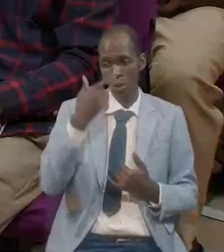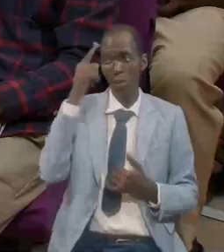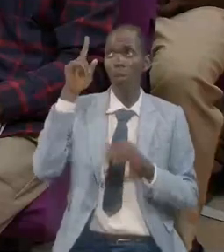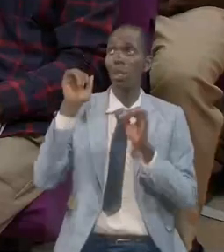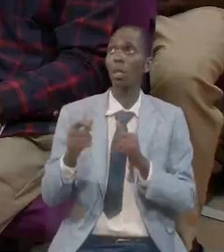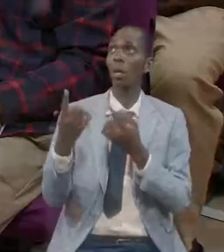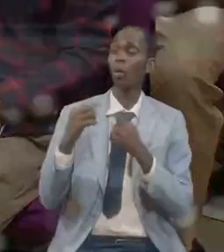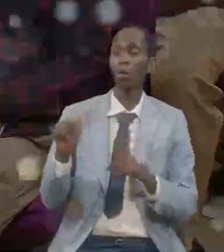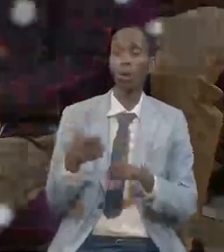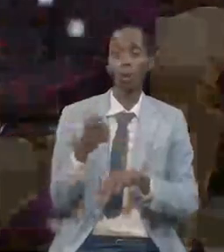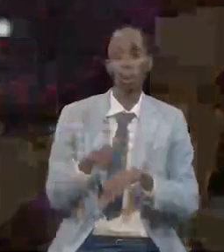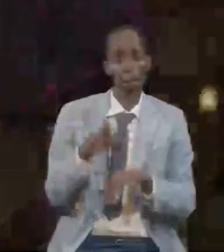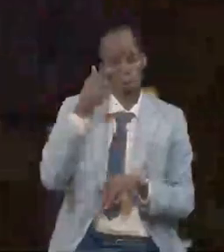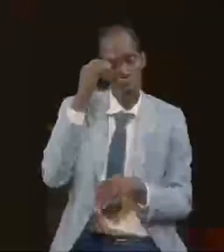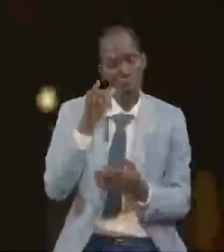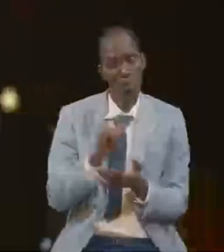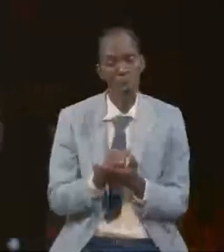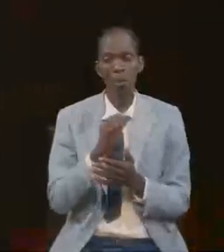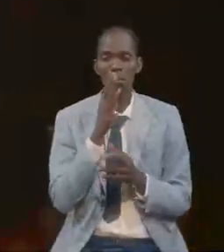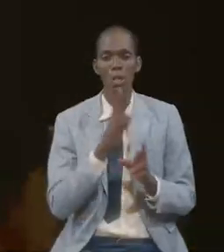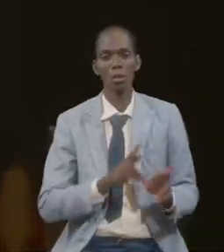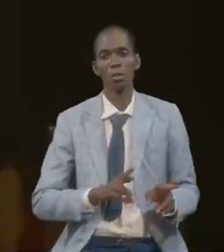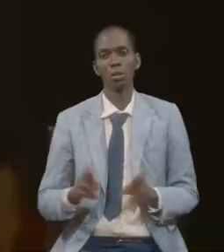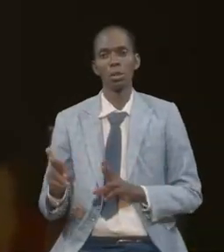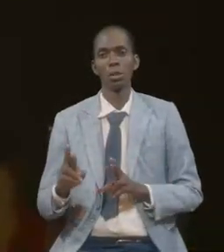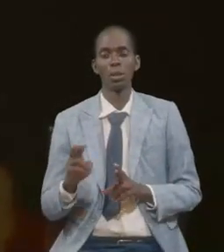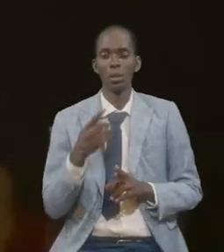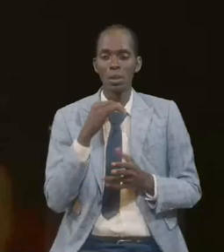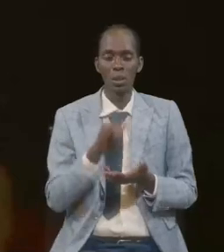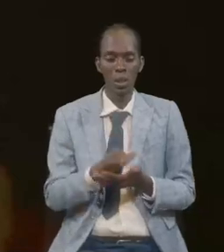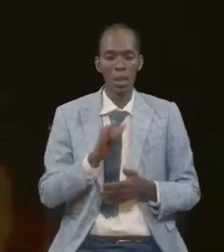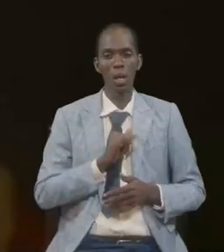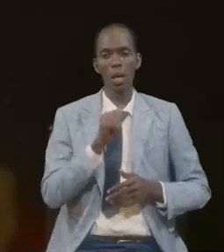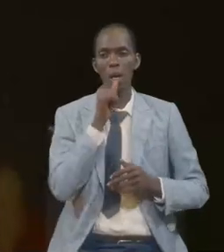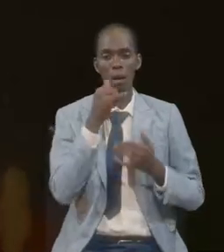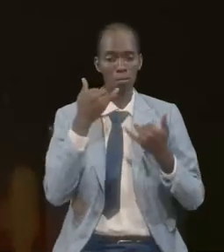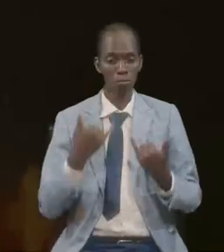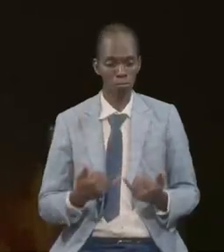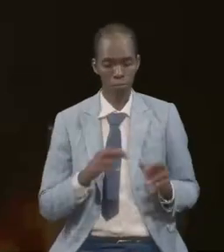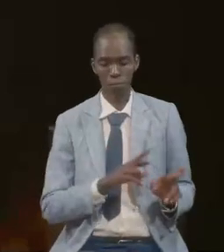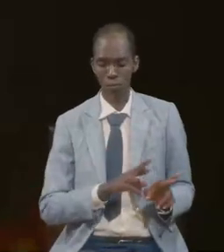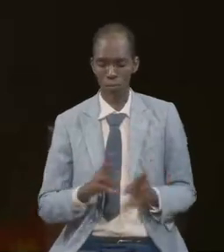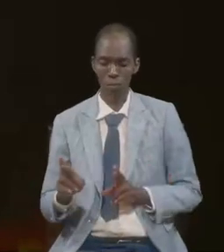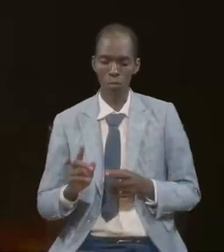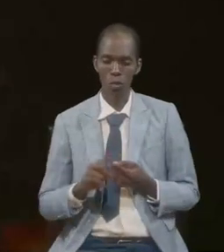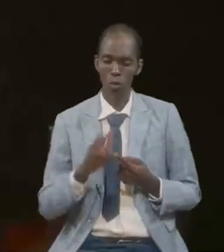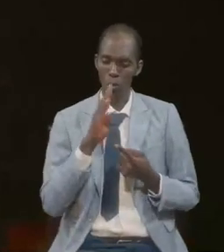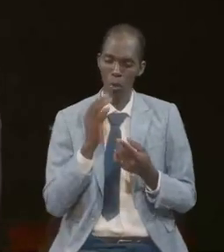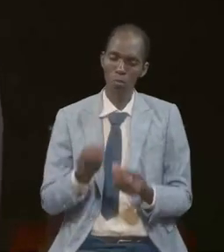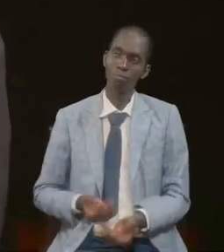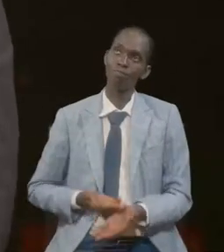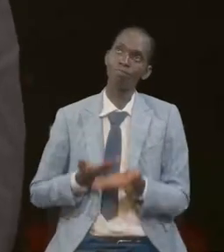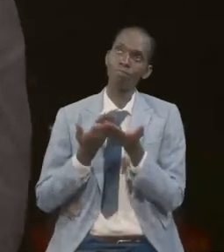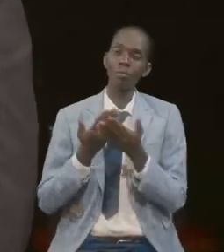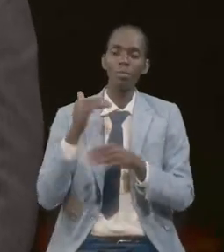cela, soyez prêts. Et c'est dit que, quand moi, je sers déjà de libation et le